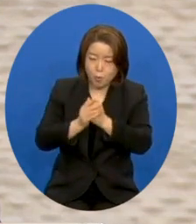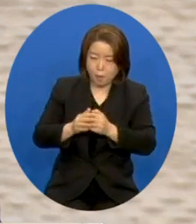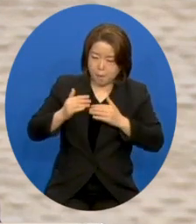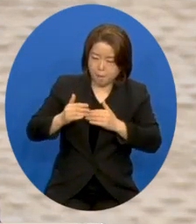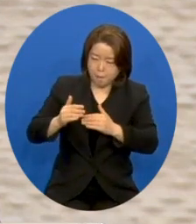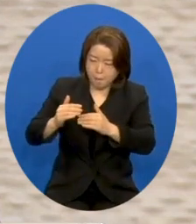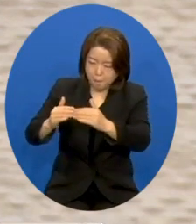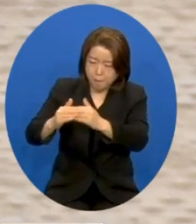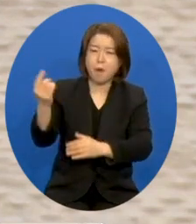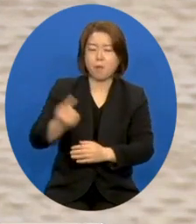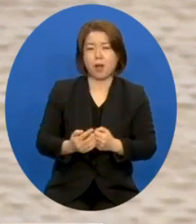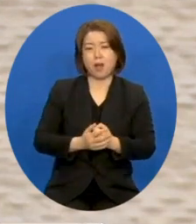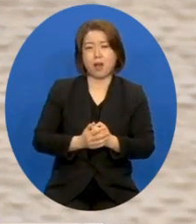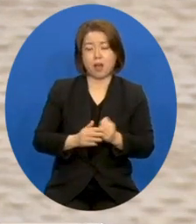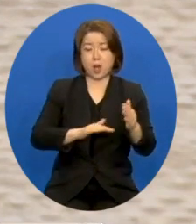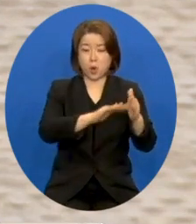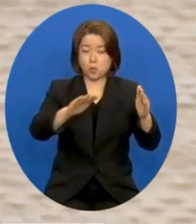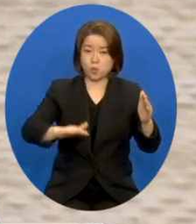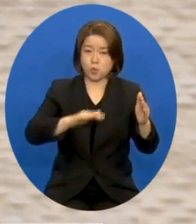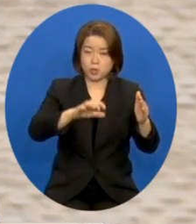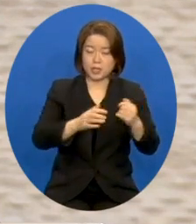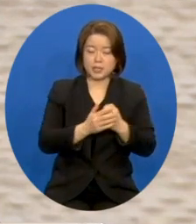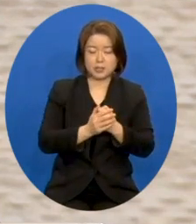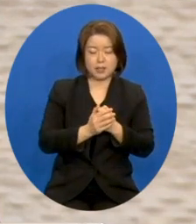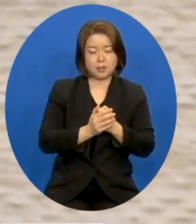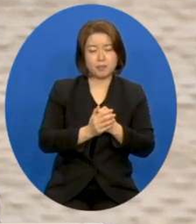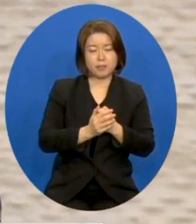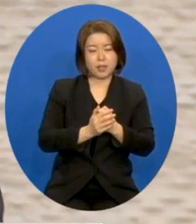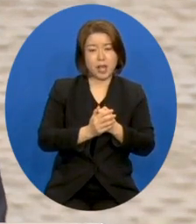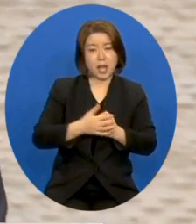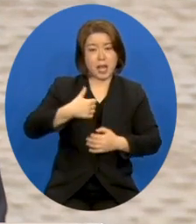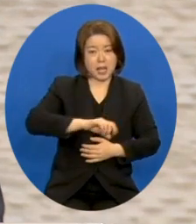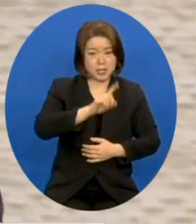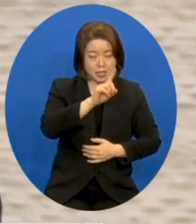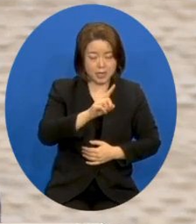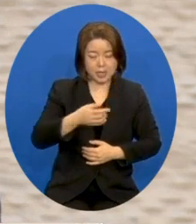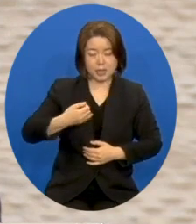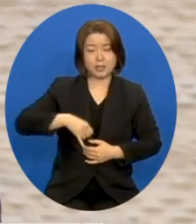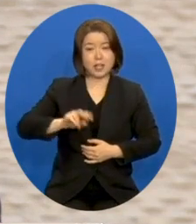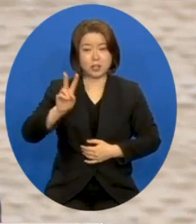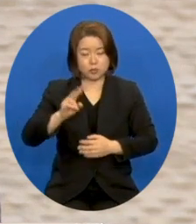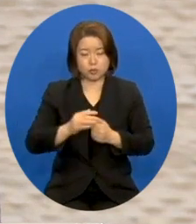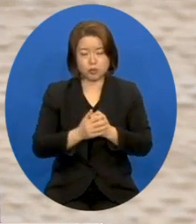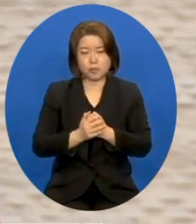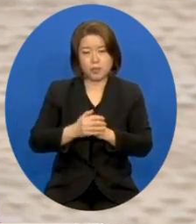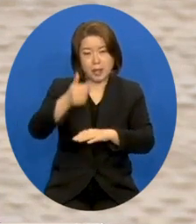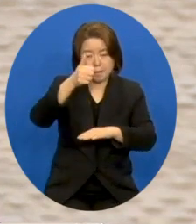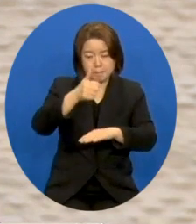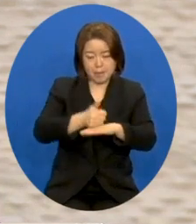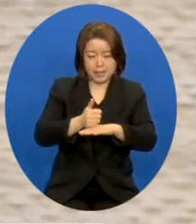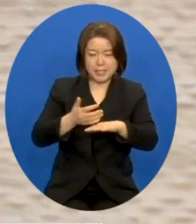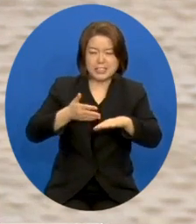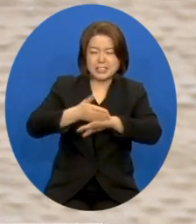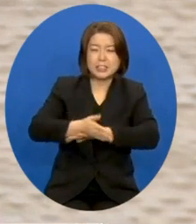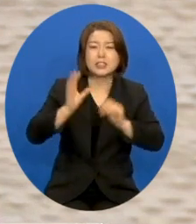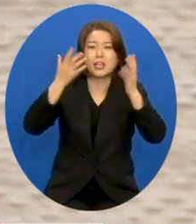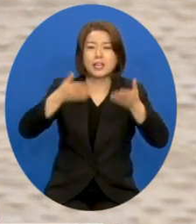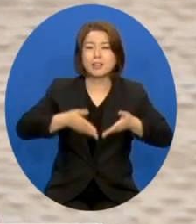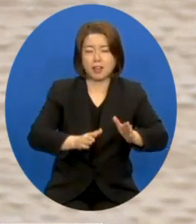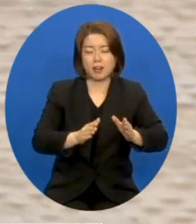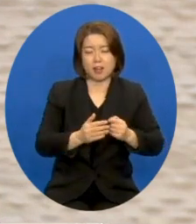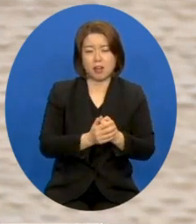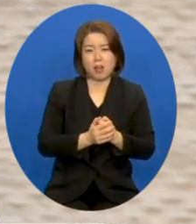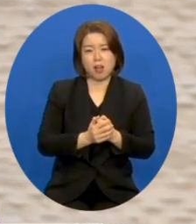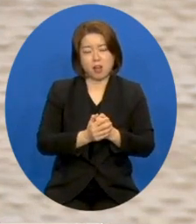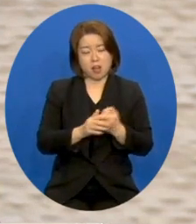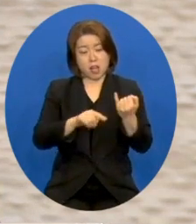가정에 하나님께서 1남 2녀를 주셨습니다. 막내는 늦둥이인데 임신 초기부터 아픈 아기임을